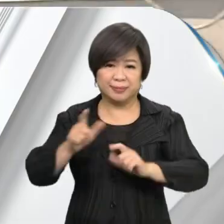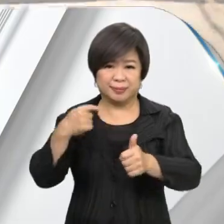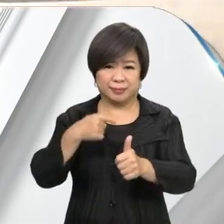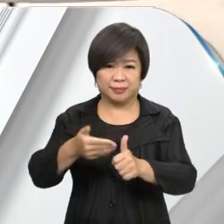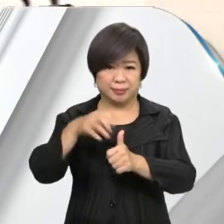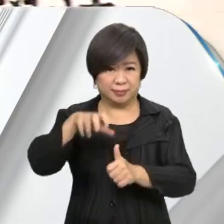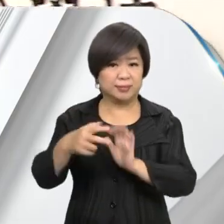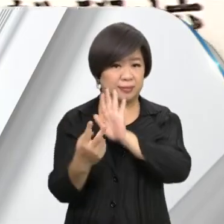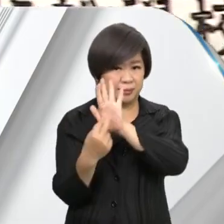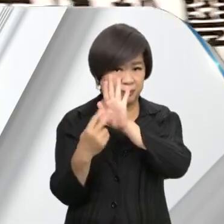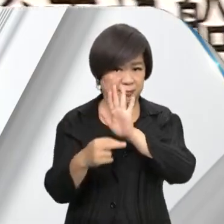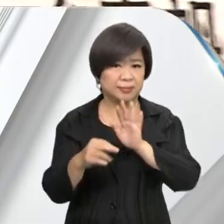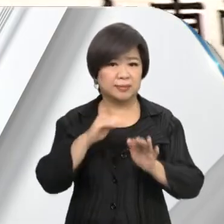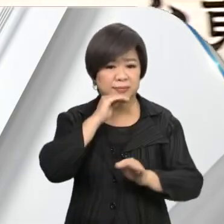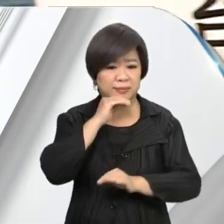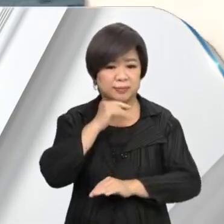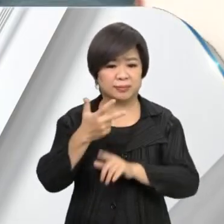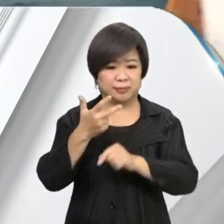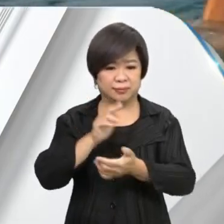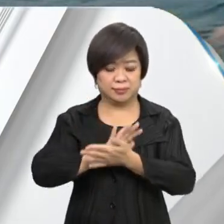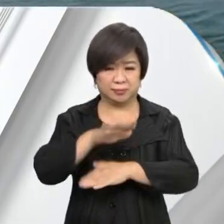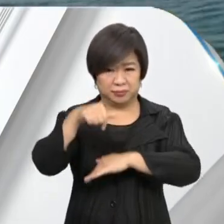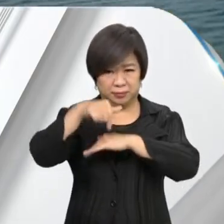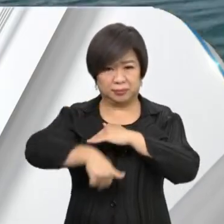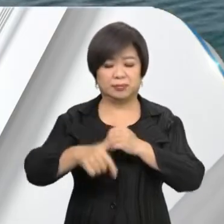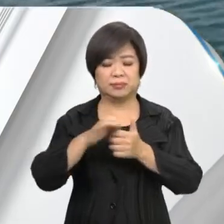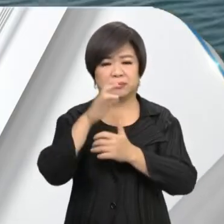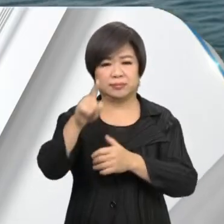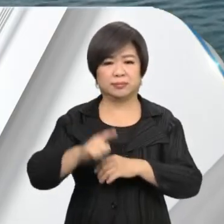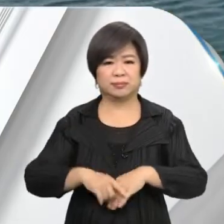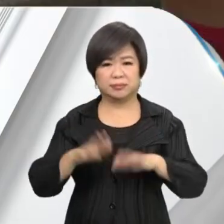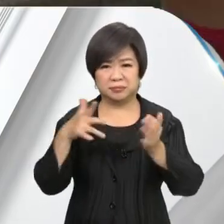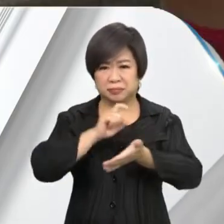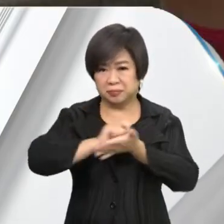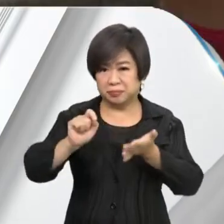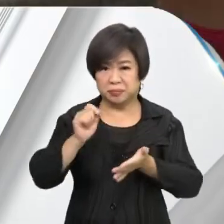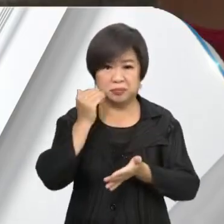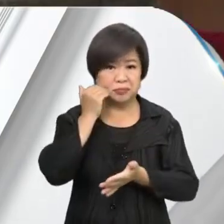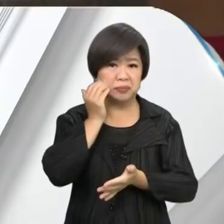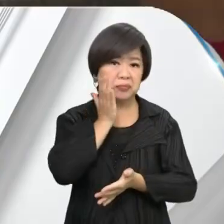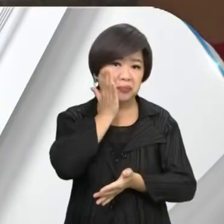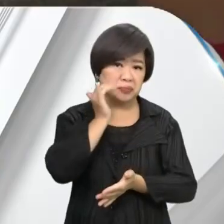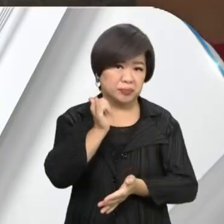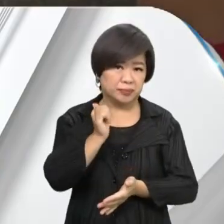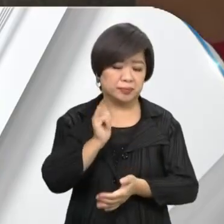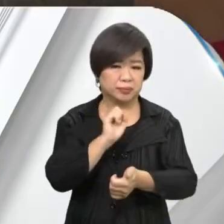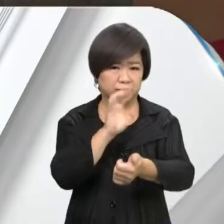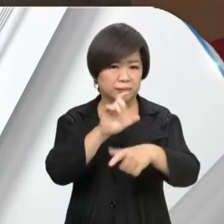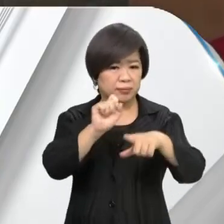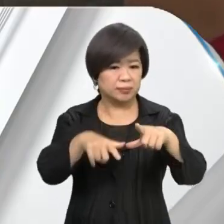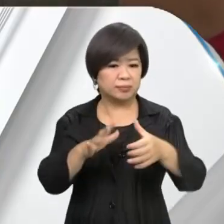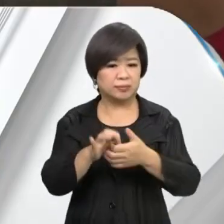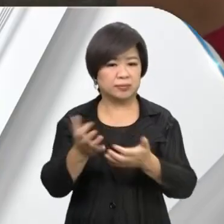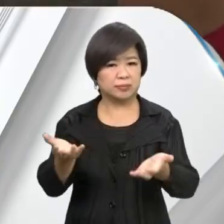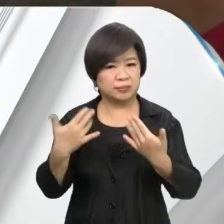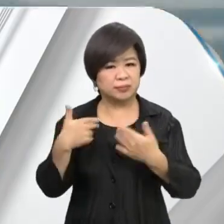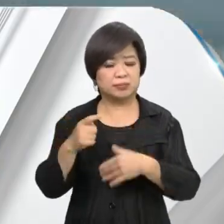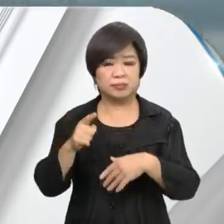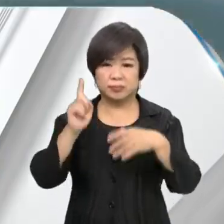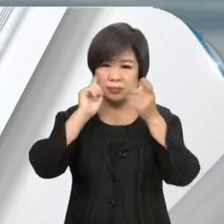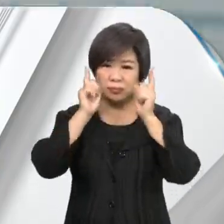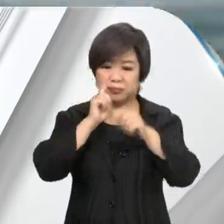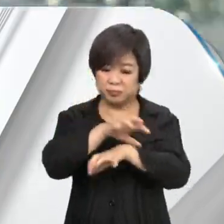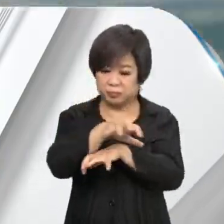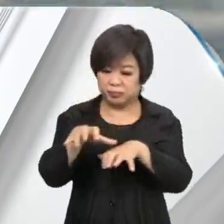半年我开始另外经营这边的尝试，希望顺利另外，我要求厂商提供完善的高水环境和设施，